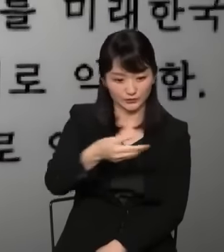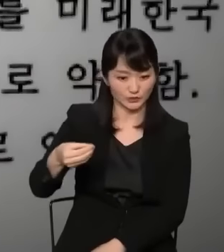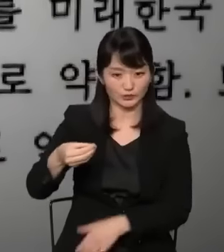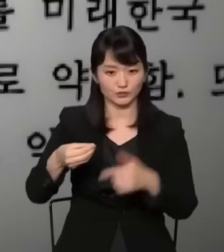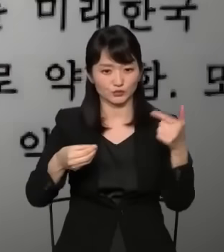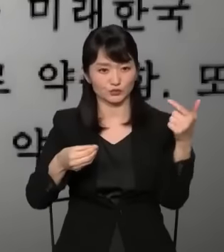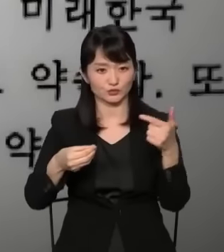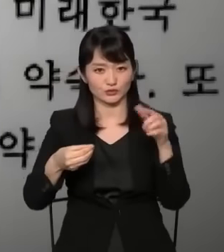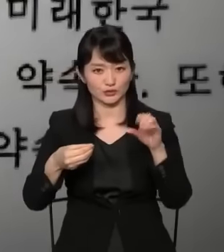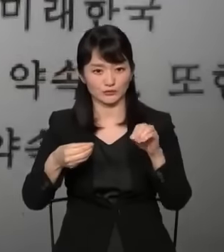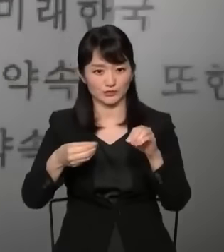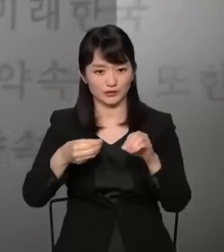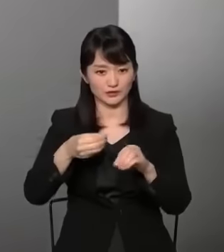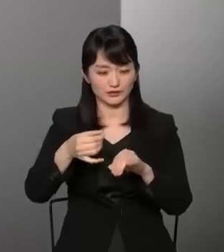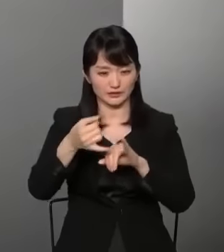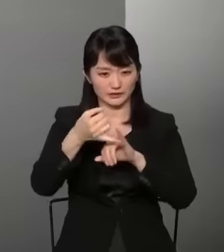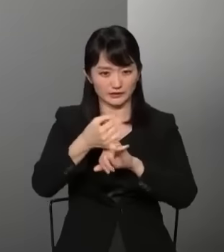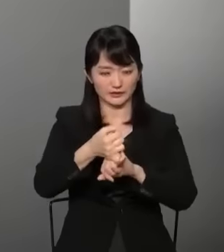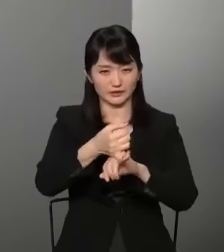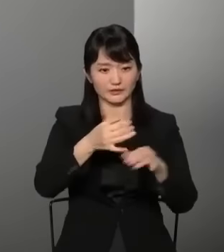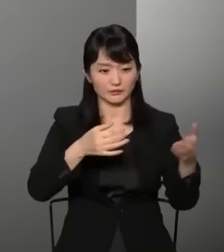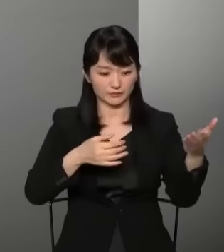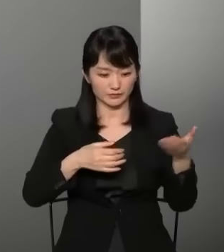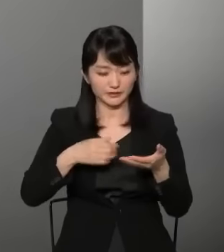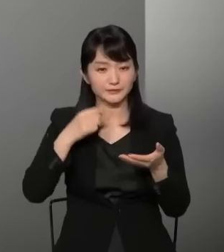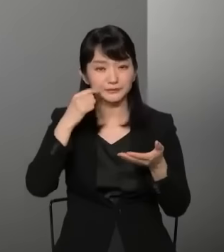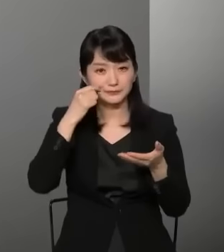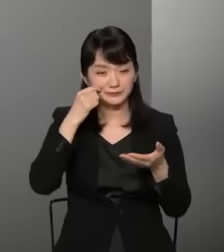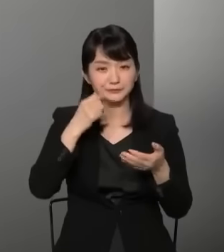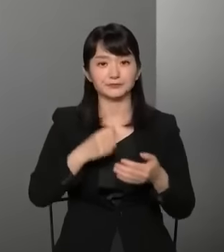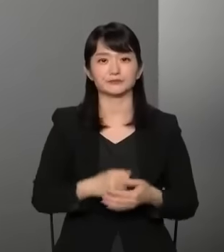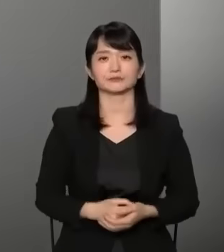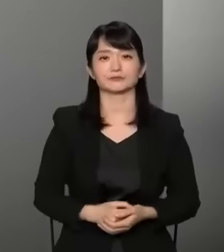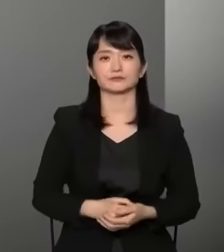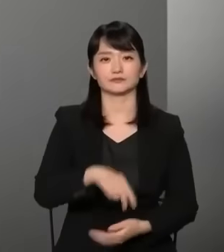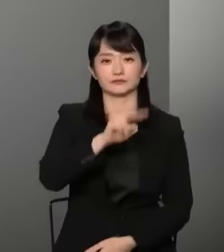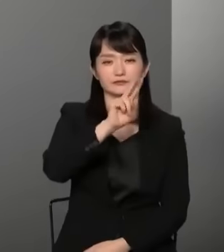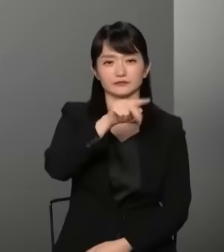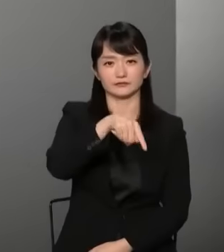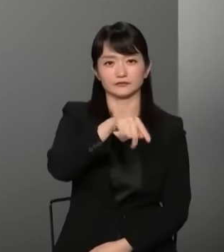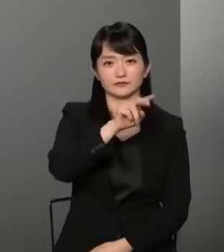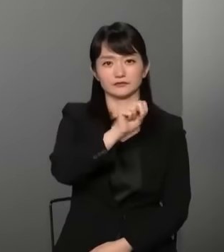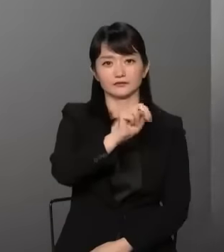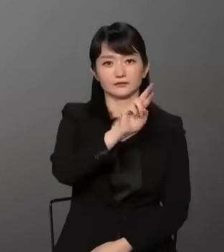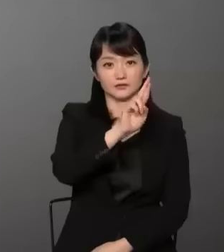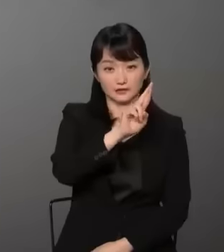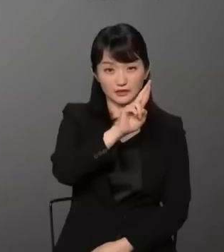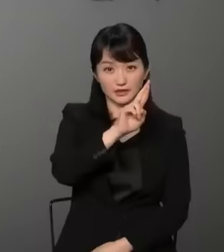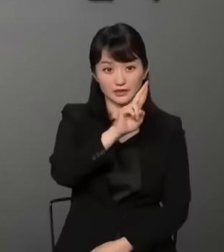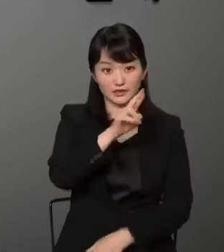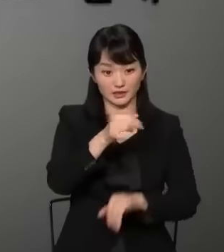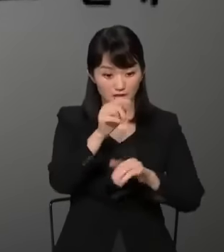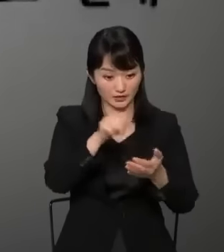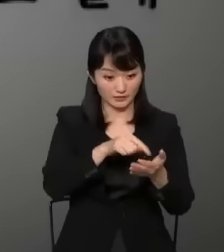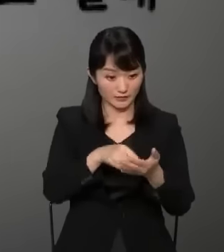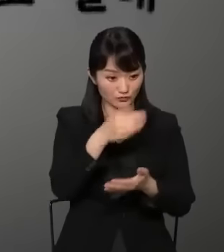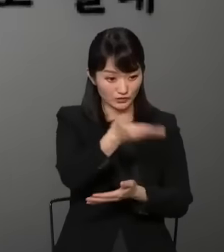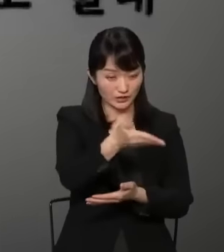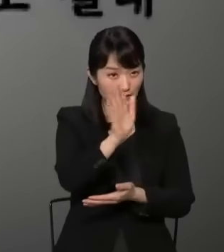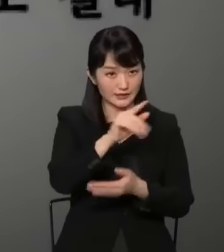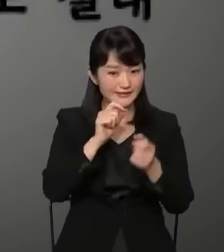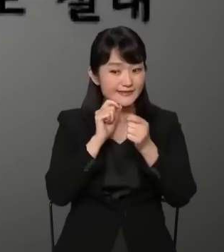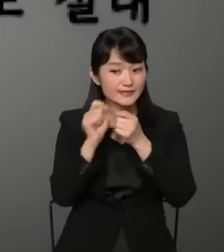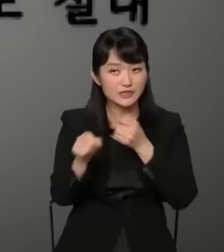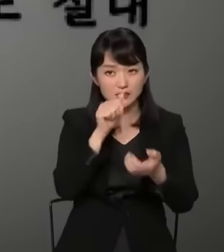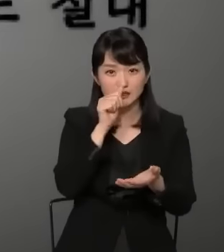받지 못했다고 했습니다 pnr UN 그의 말까지 돈을 갚지 않으면 사기 혐의로 고발하겠다고 통보한 내용을